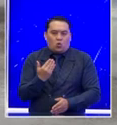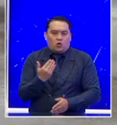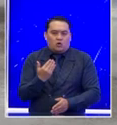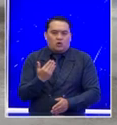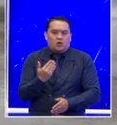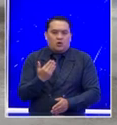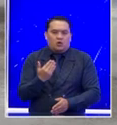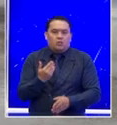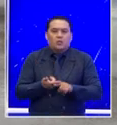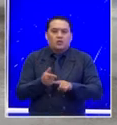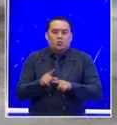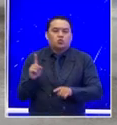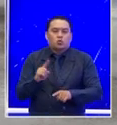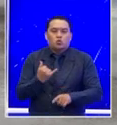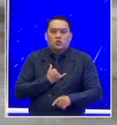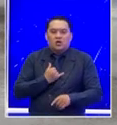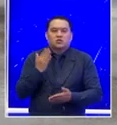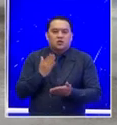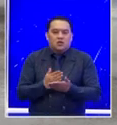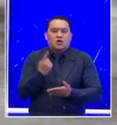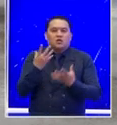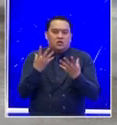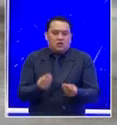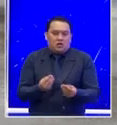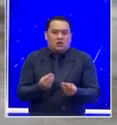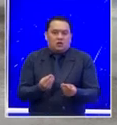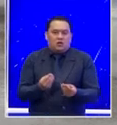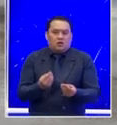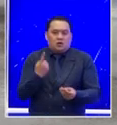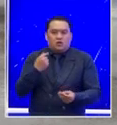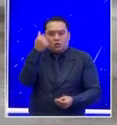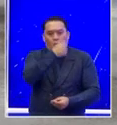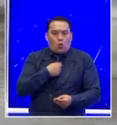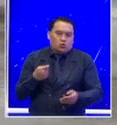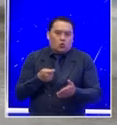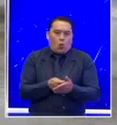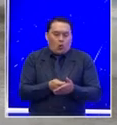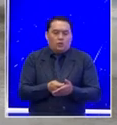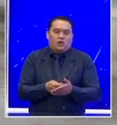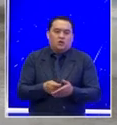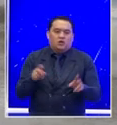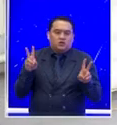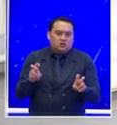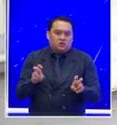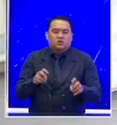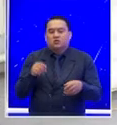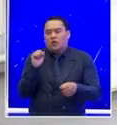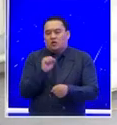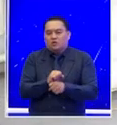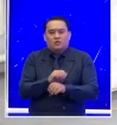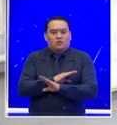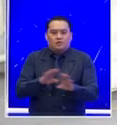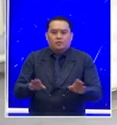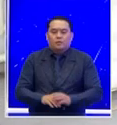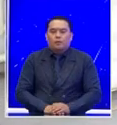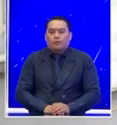так и работаем, потому что у нас есть поговорка «один день год кормит». Поэтому нам здесь нельзя задерживаться. На сегодня в складах